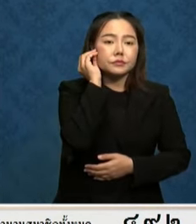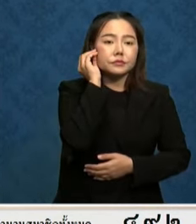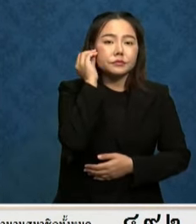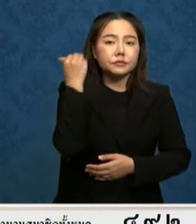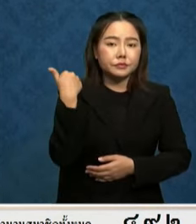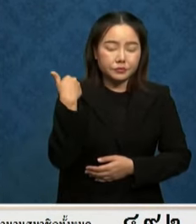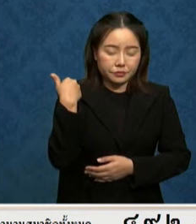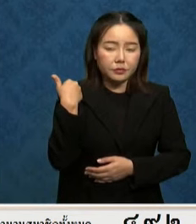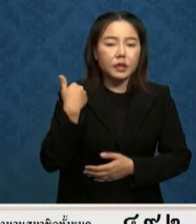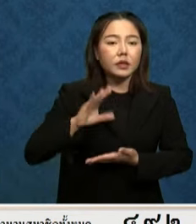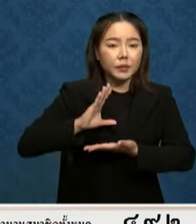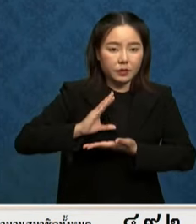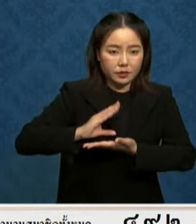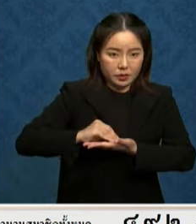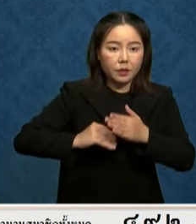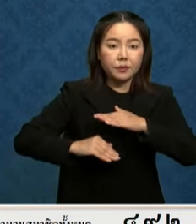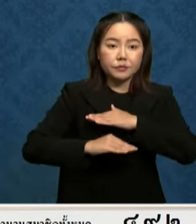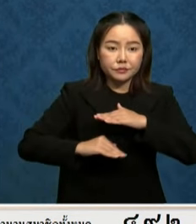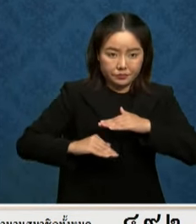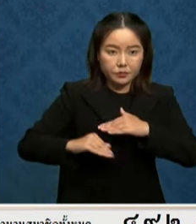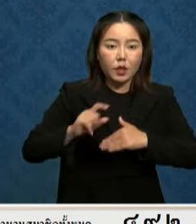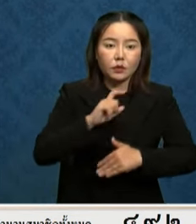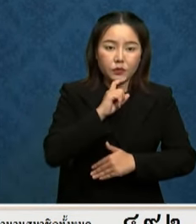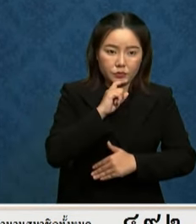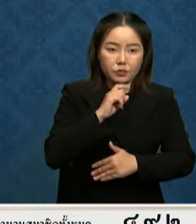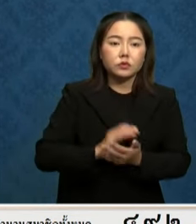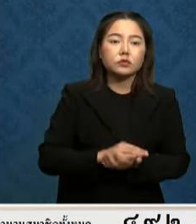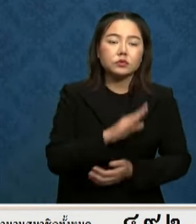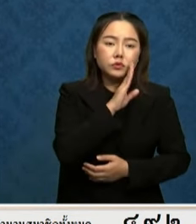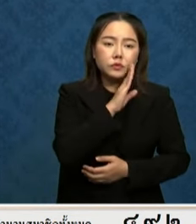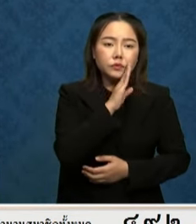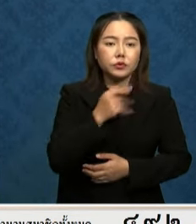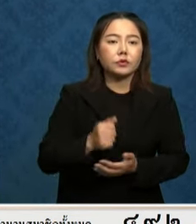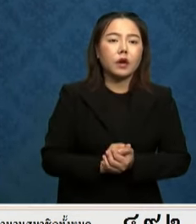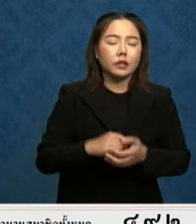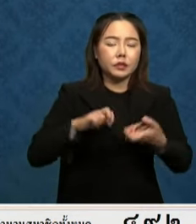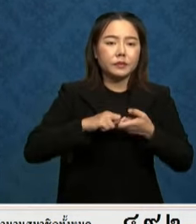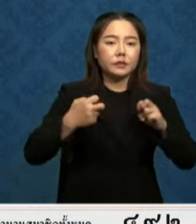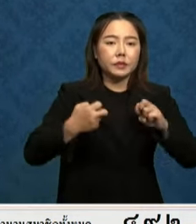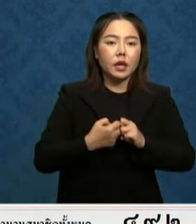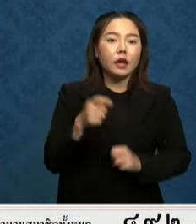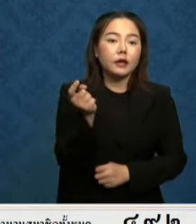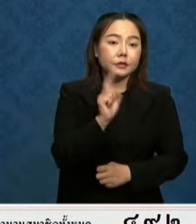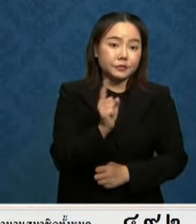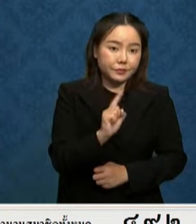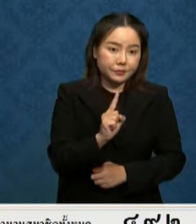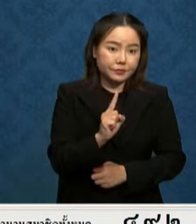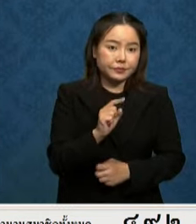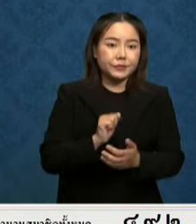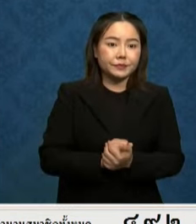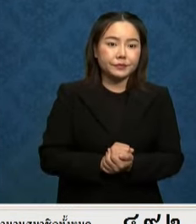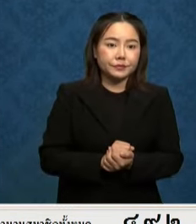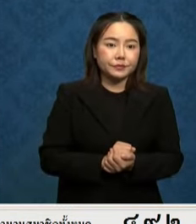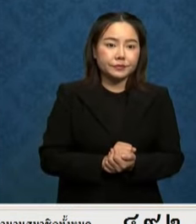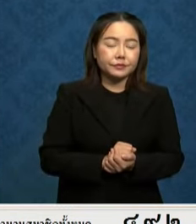าก็รวมเปิทกไปด้วยนี้ผมอยากจะช่แจงอยางนี้ว่า เฉพาะในส่วน Square all Formulaถ้อยากจะนำไป